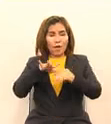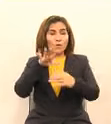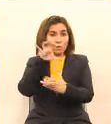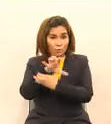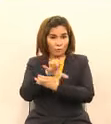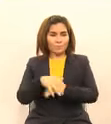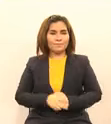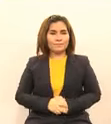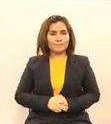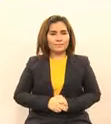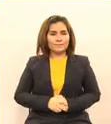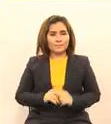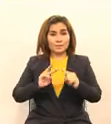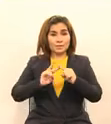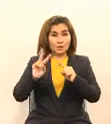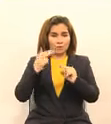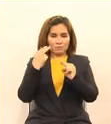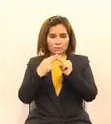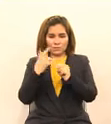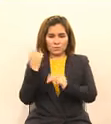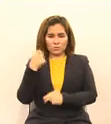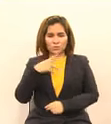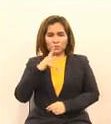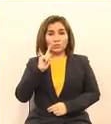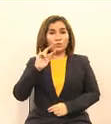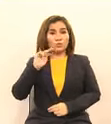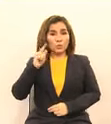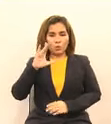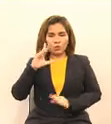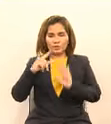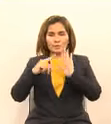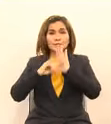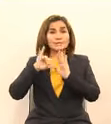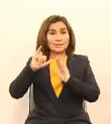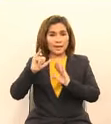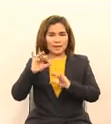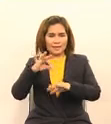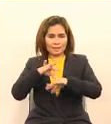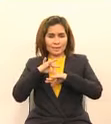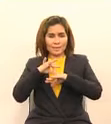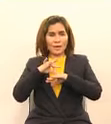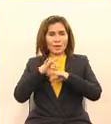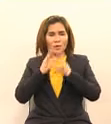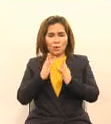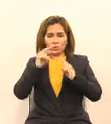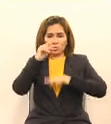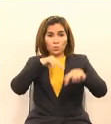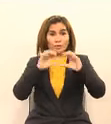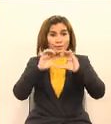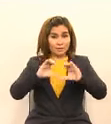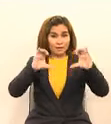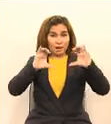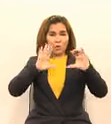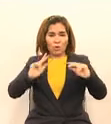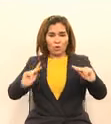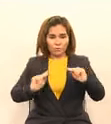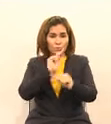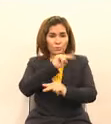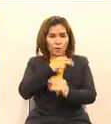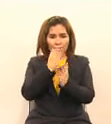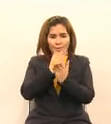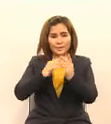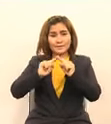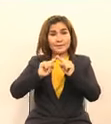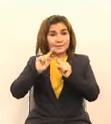ท่านนายแพทย์ธงชัยเลิศวิไลรัตนพงศ์นะครับท่านผู้ตรวจราชการกระทรวงสาธารณสุขเขต1นะครับวันนี้ท่านก็จะมาเล่